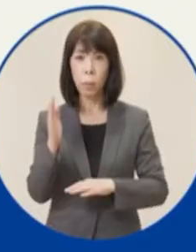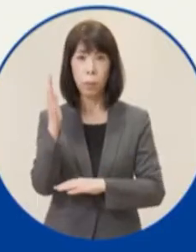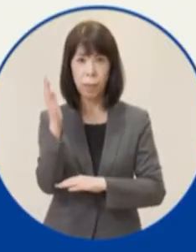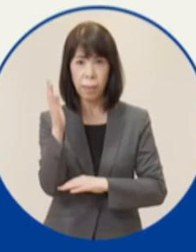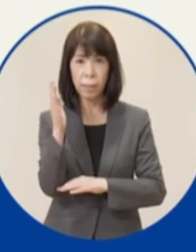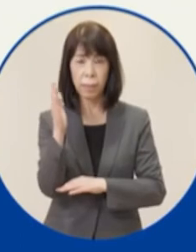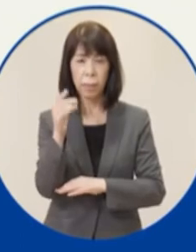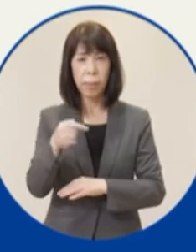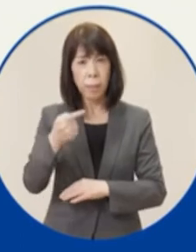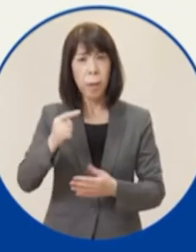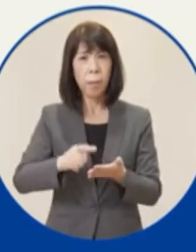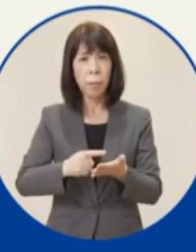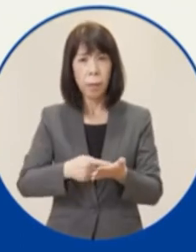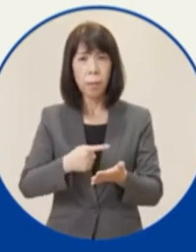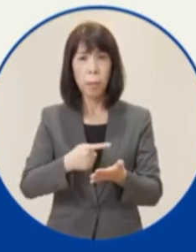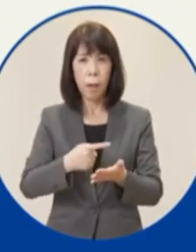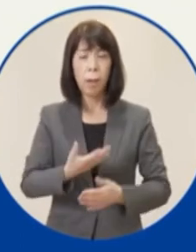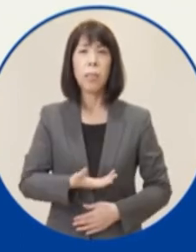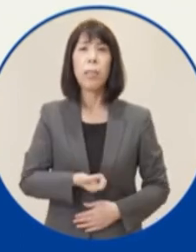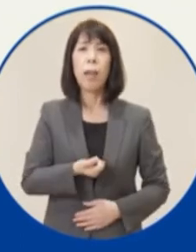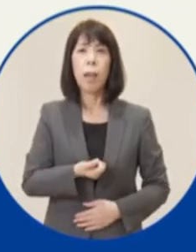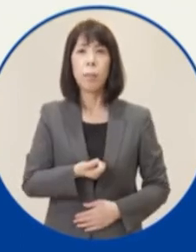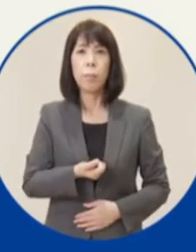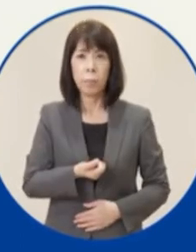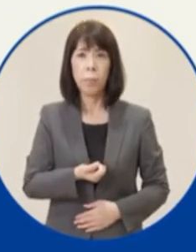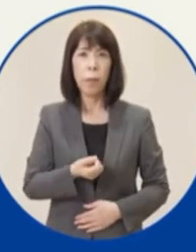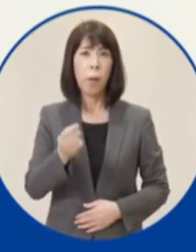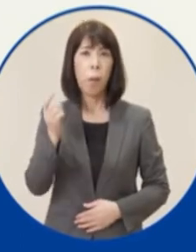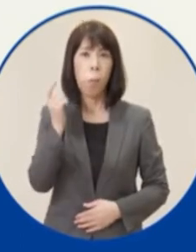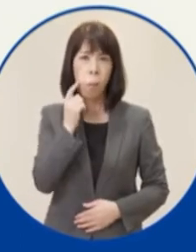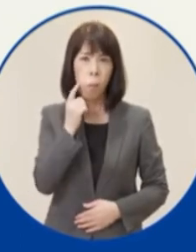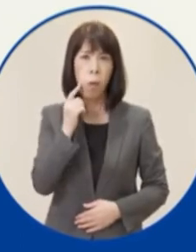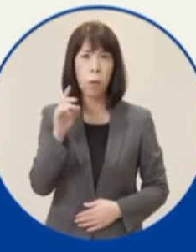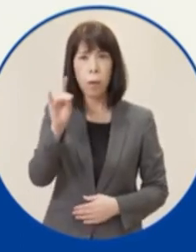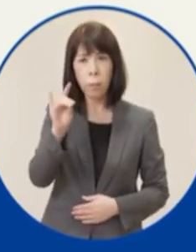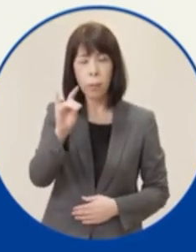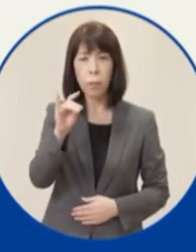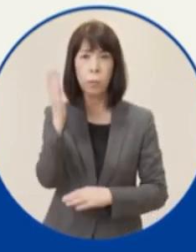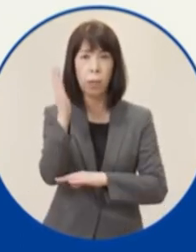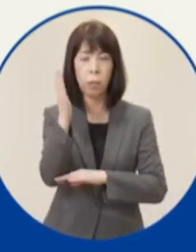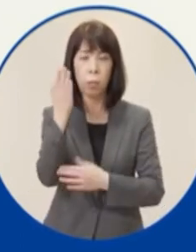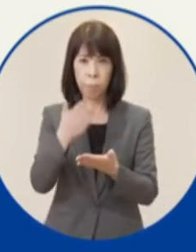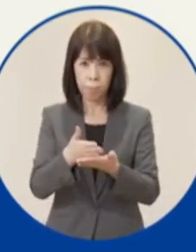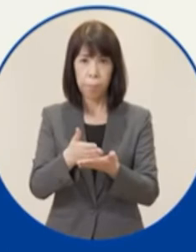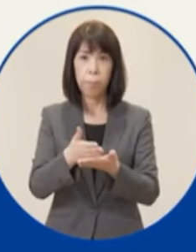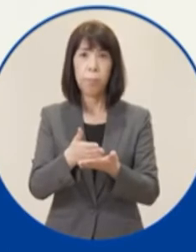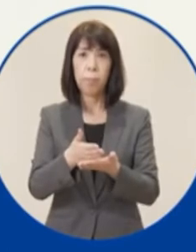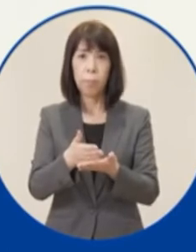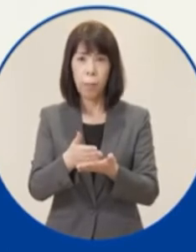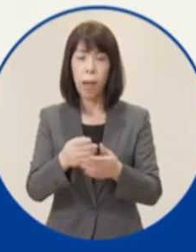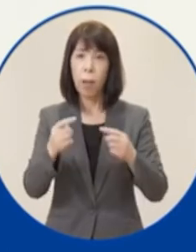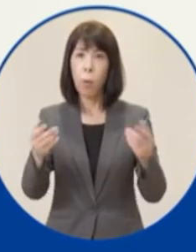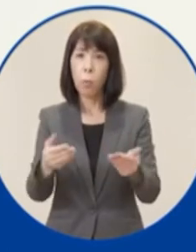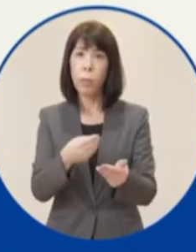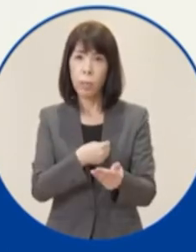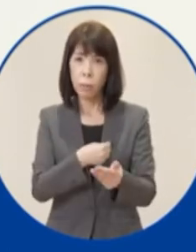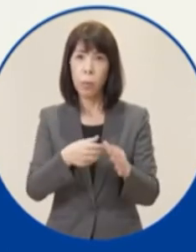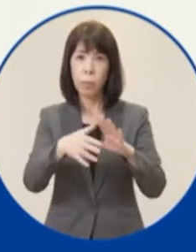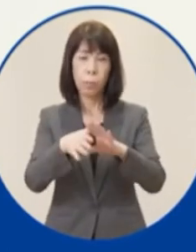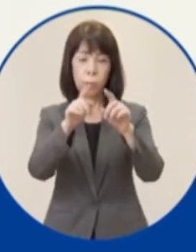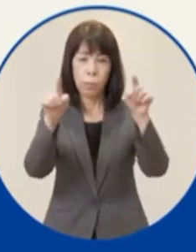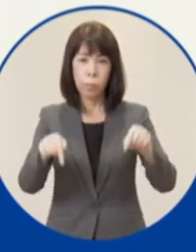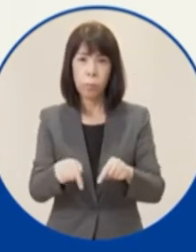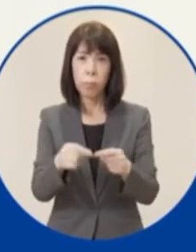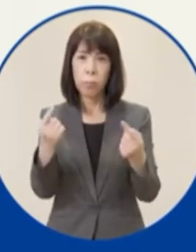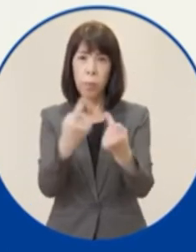今の政治に一番欠けているのは信頼です。嘘をついたりごまかす政治を改めます。公務員の公文書改